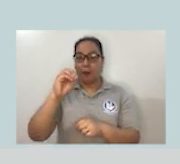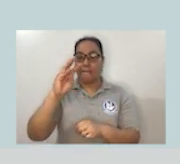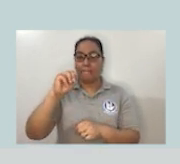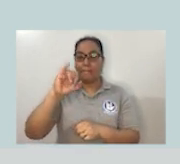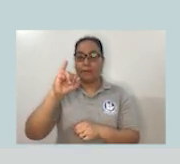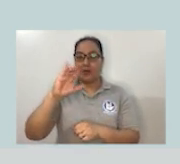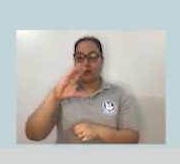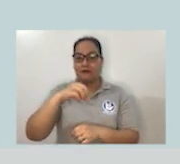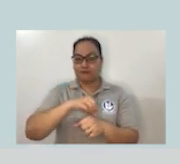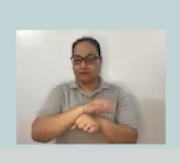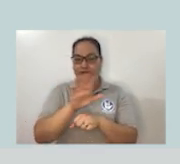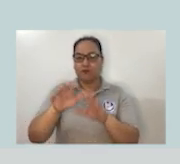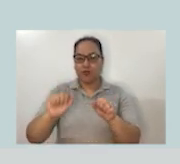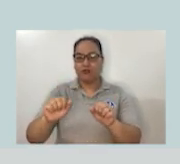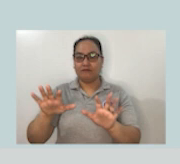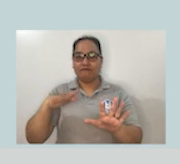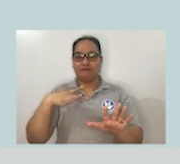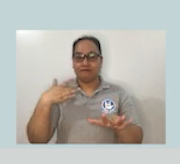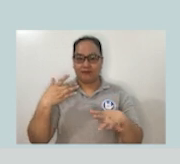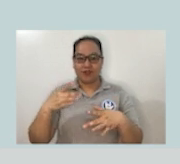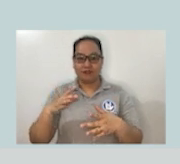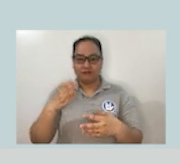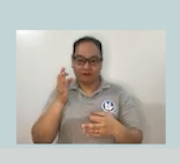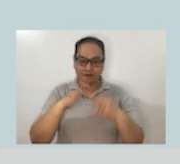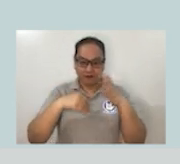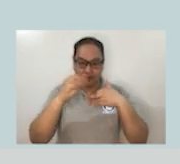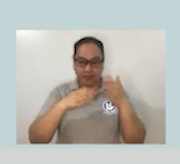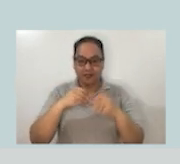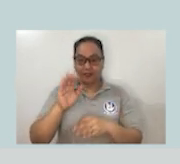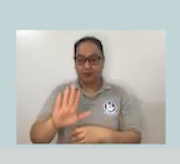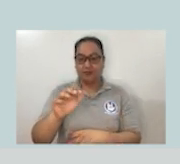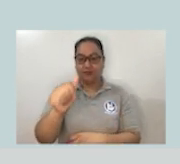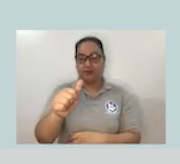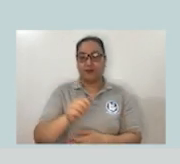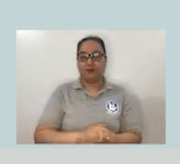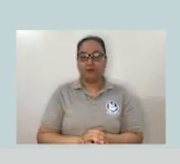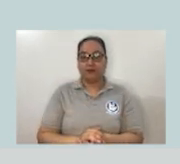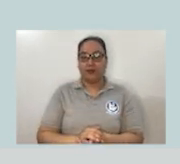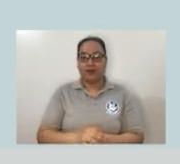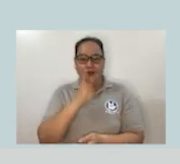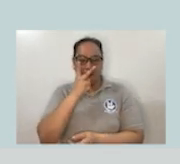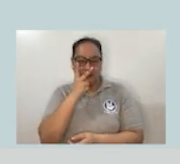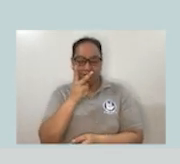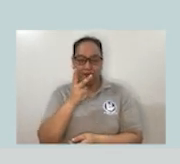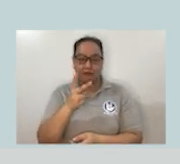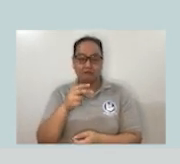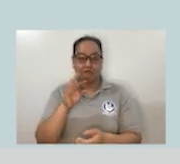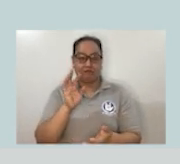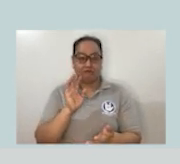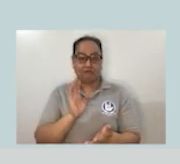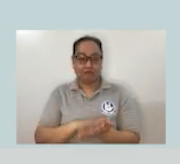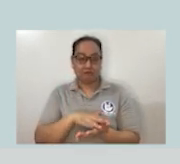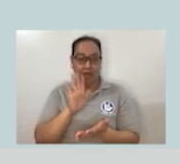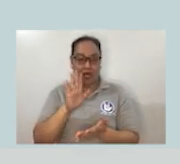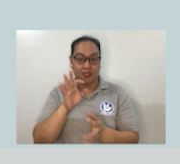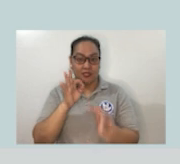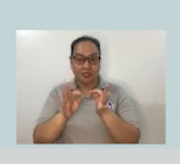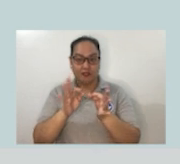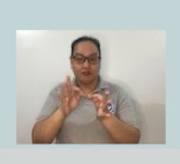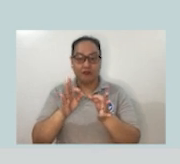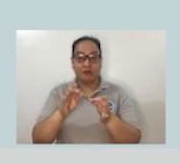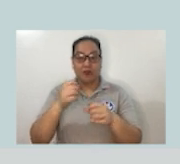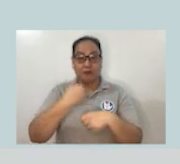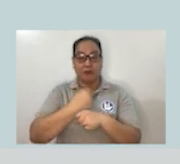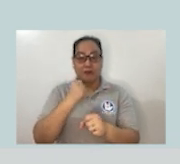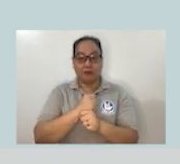Kaya naman, tuturuan ko kayo kung paano gamitin ang Adobe Photoshop para hindi na kayo magbayad pa